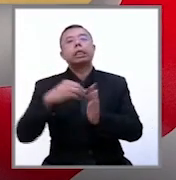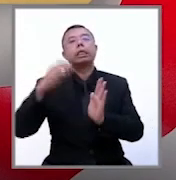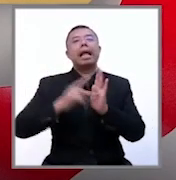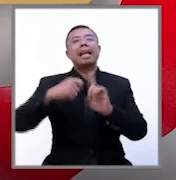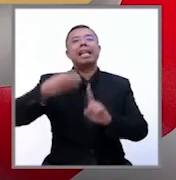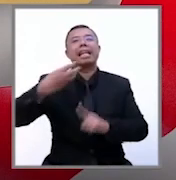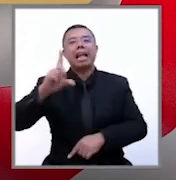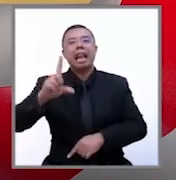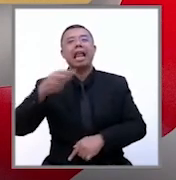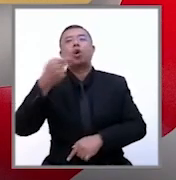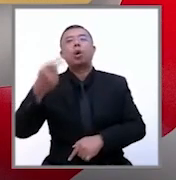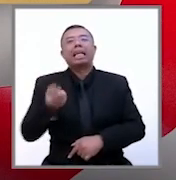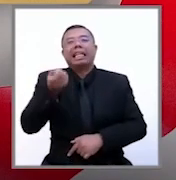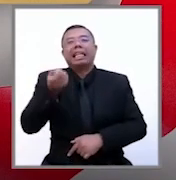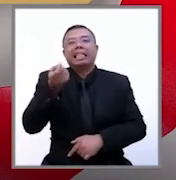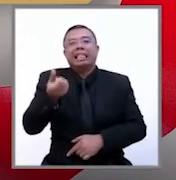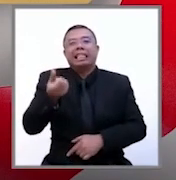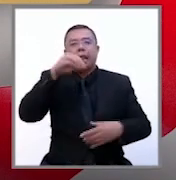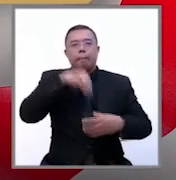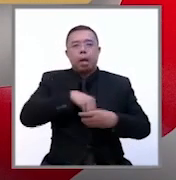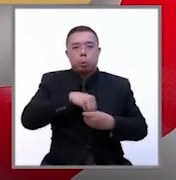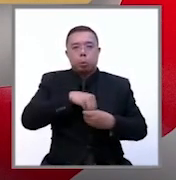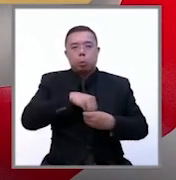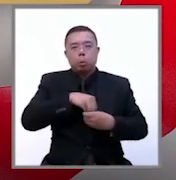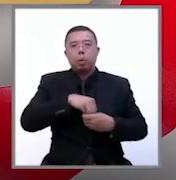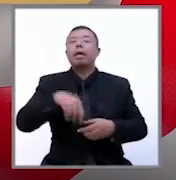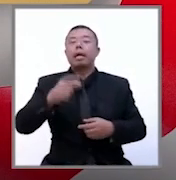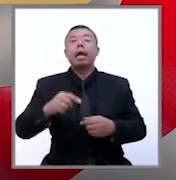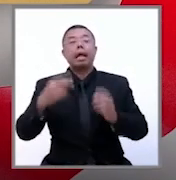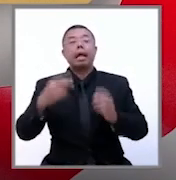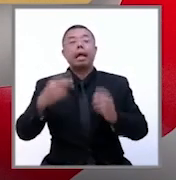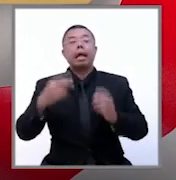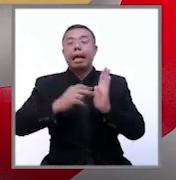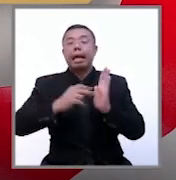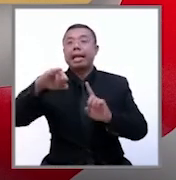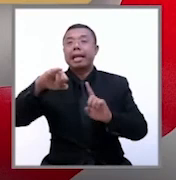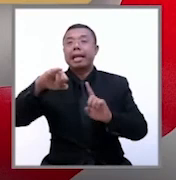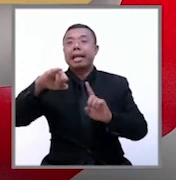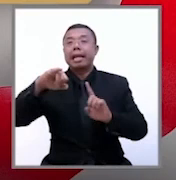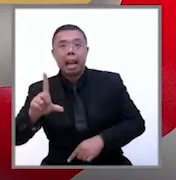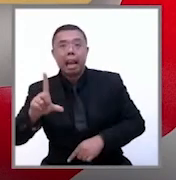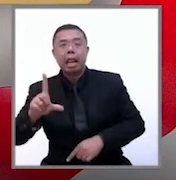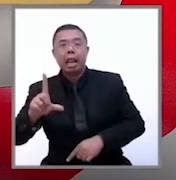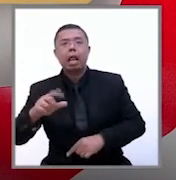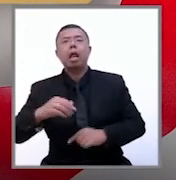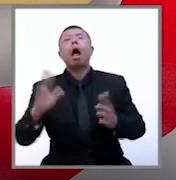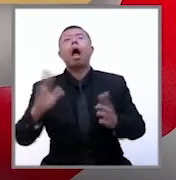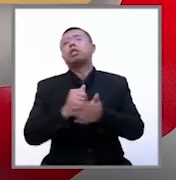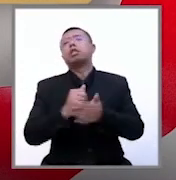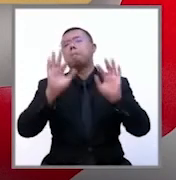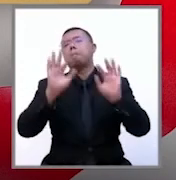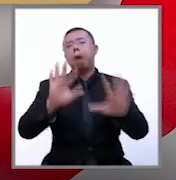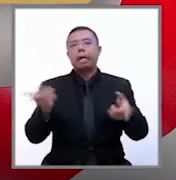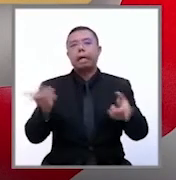sangat kecil ini menjadi pertimbangan dan yang paling parah nikel kita berlebih produknya